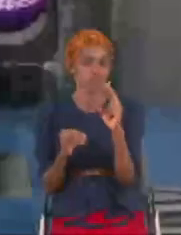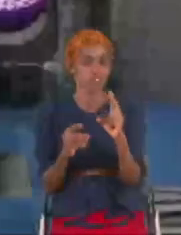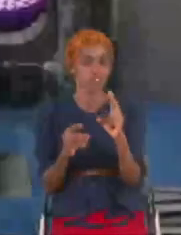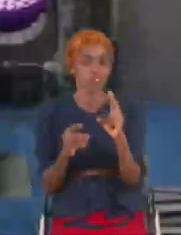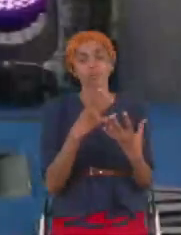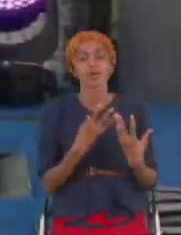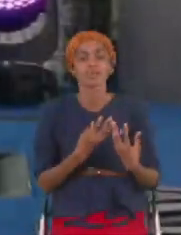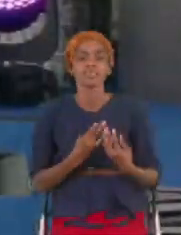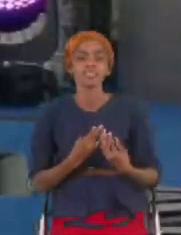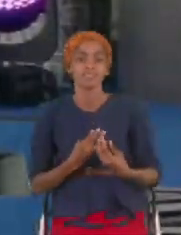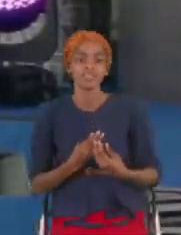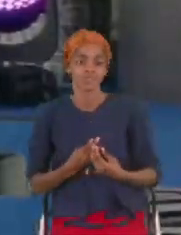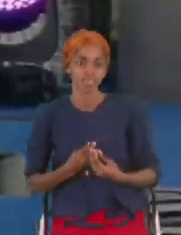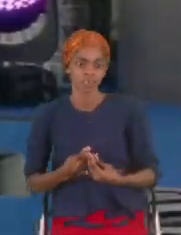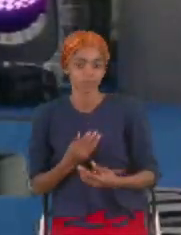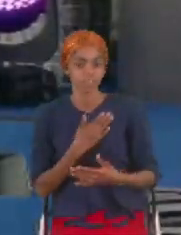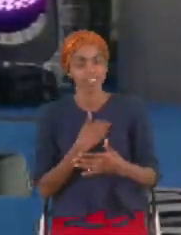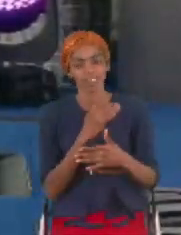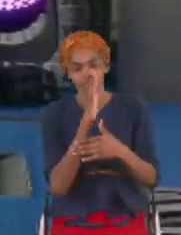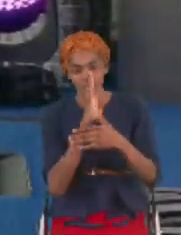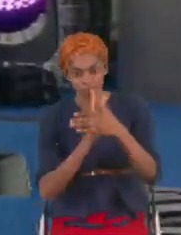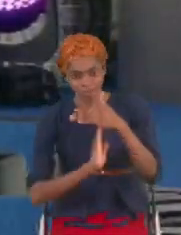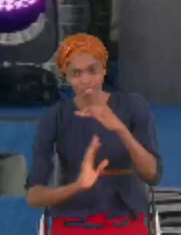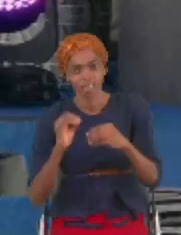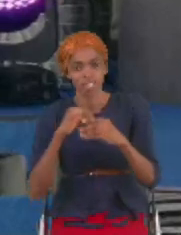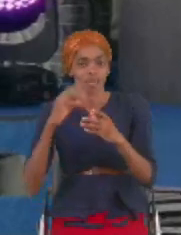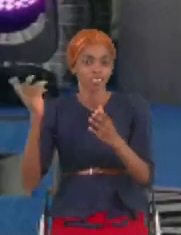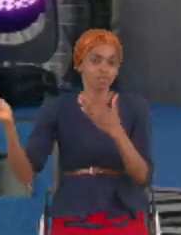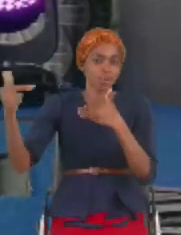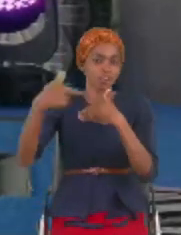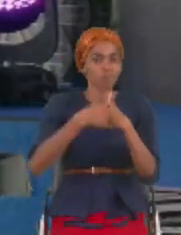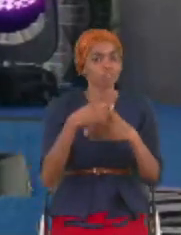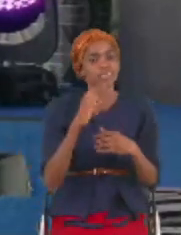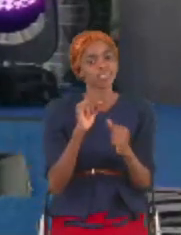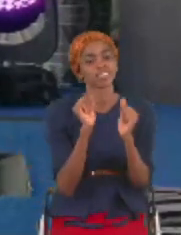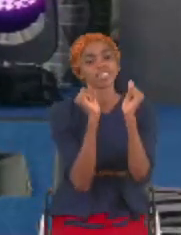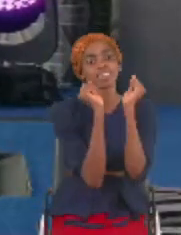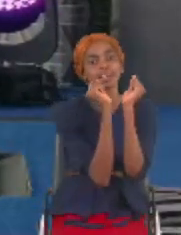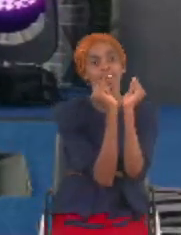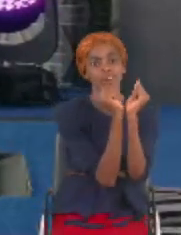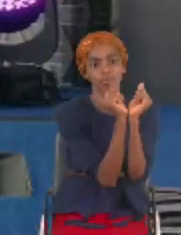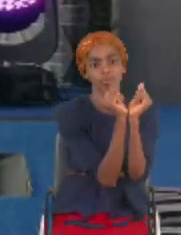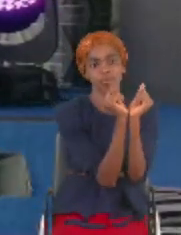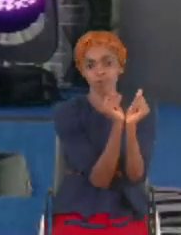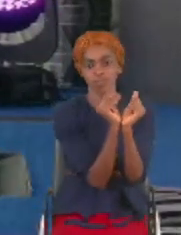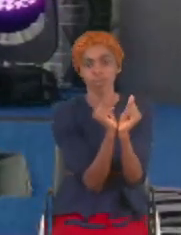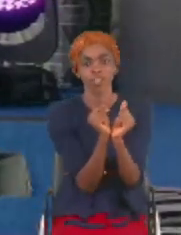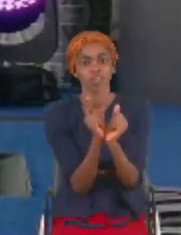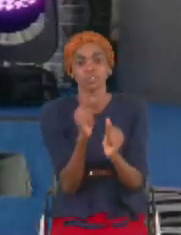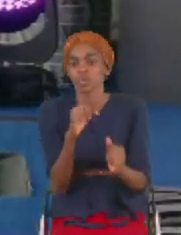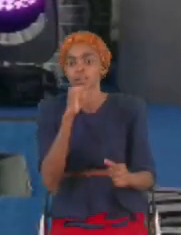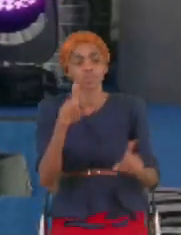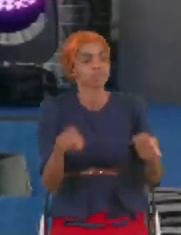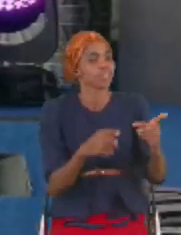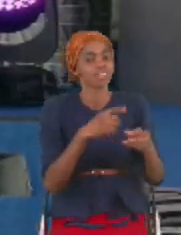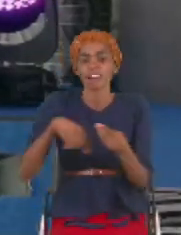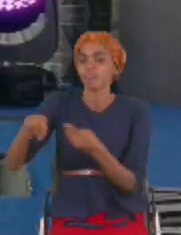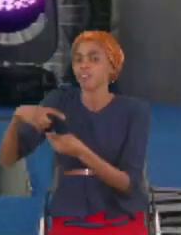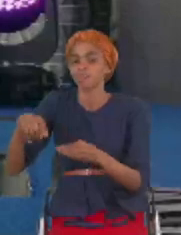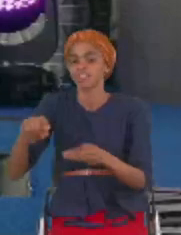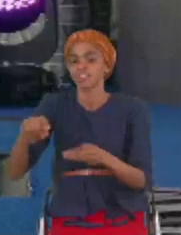la gentillesse et la douceur en cherchant les captifs tu ne te balades